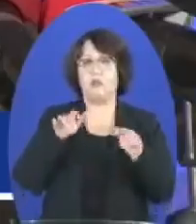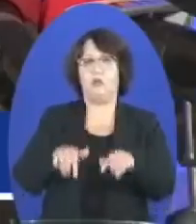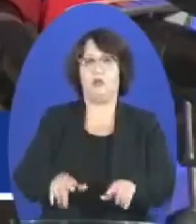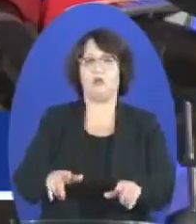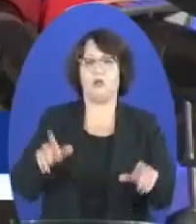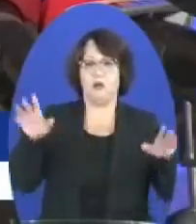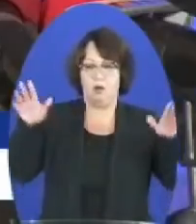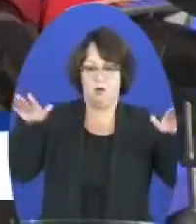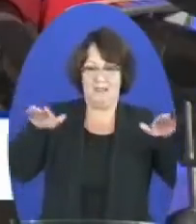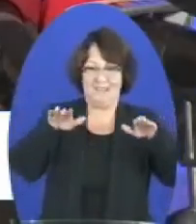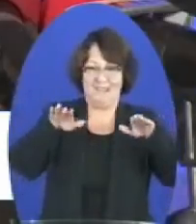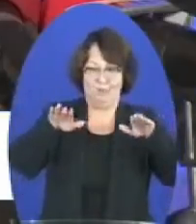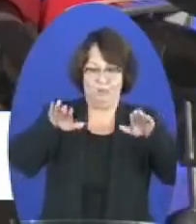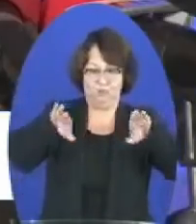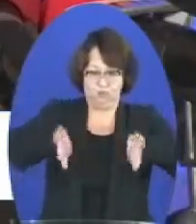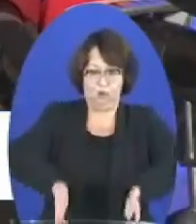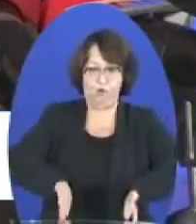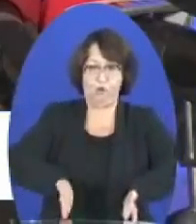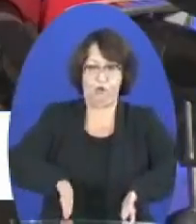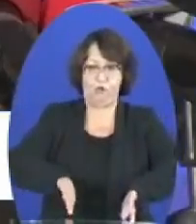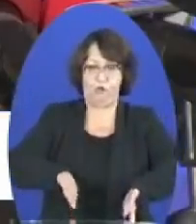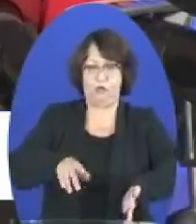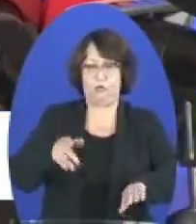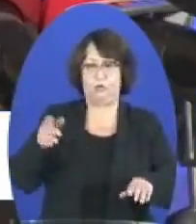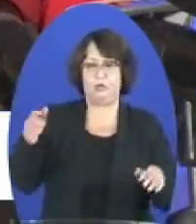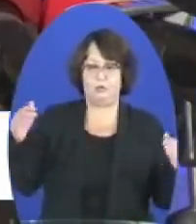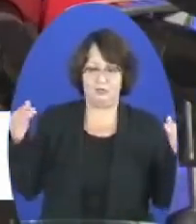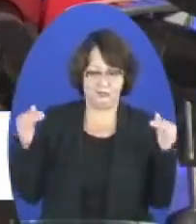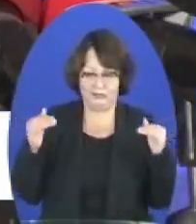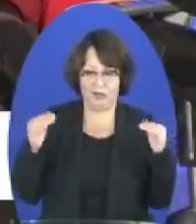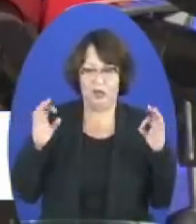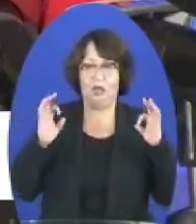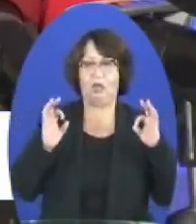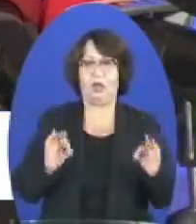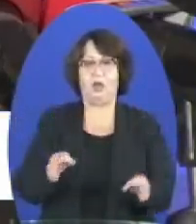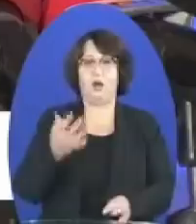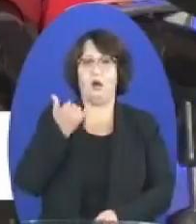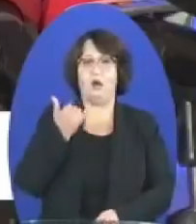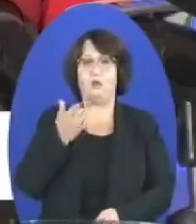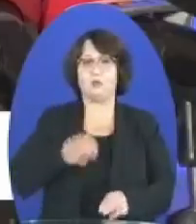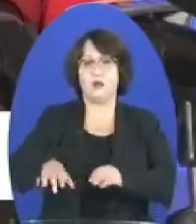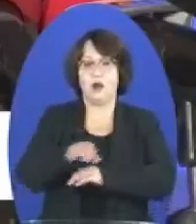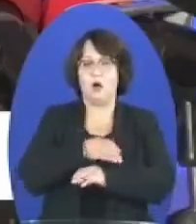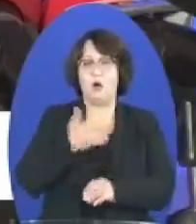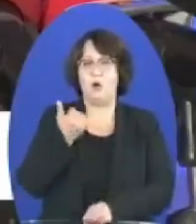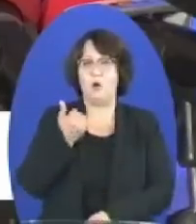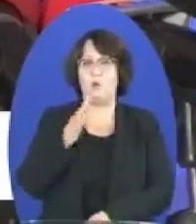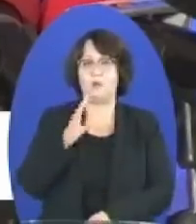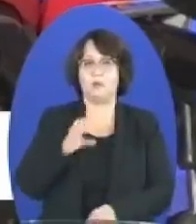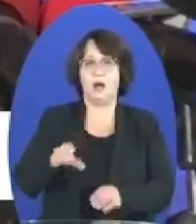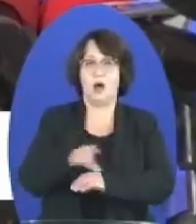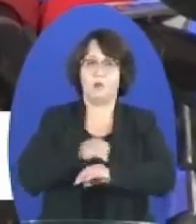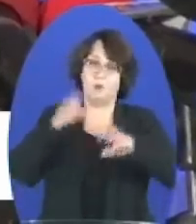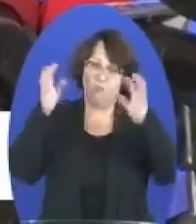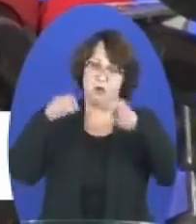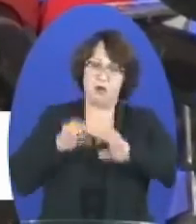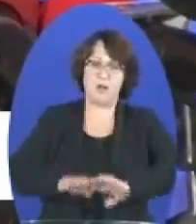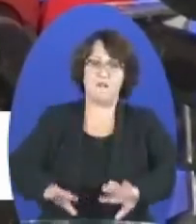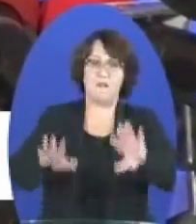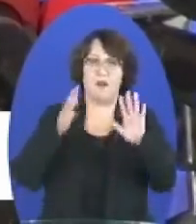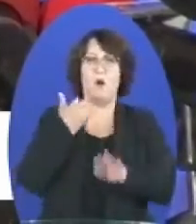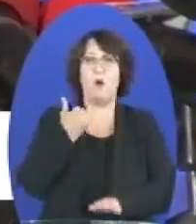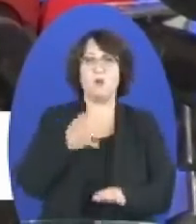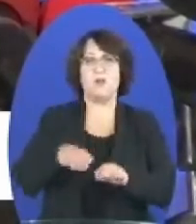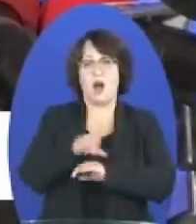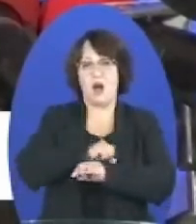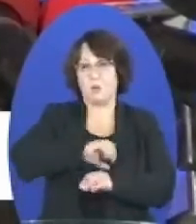далаа угаагдаж дамжиг хавтан сүмэрсэн байдалтай байна. Одоо усад бол бороо үргэлжлэн орж байгаа юм байна. Ус руу бол ер нь зорчиход бол